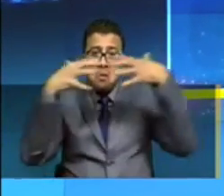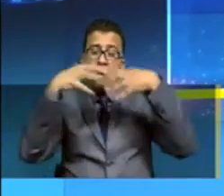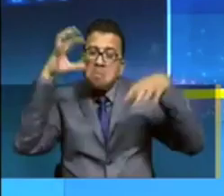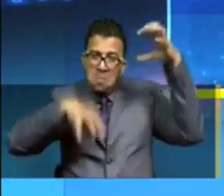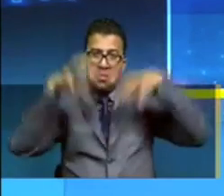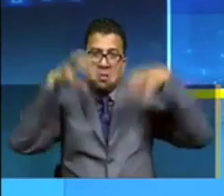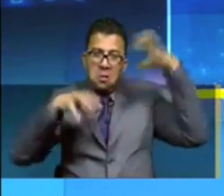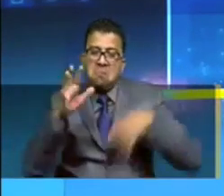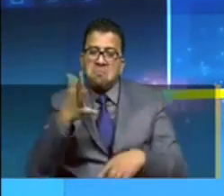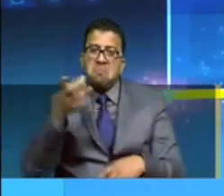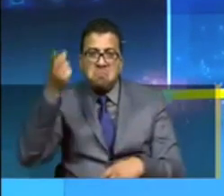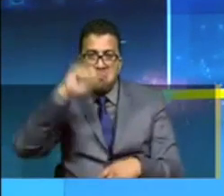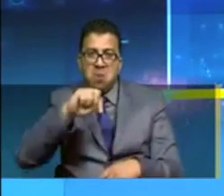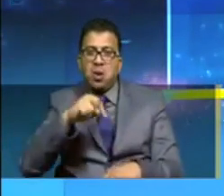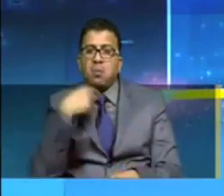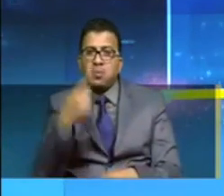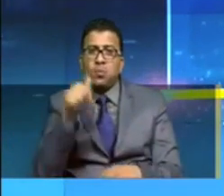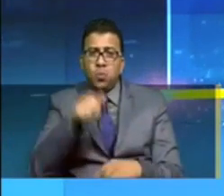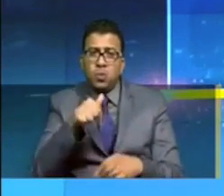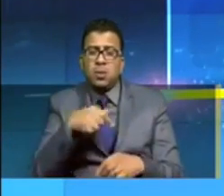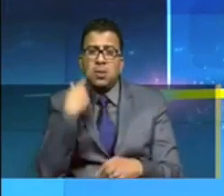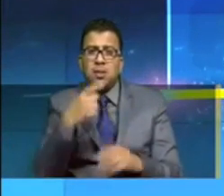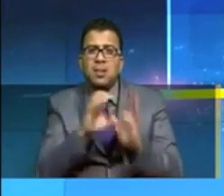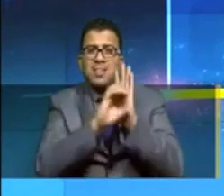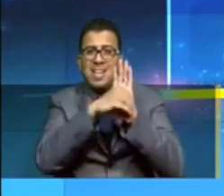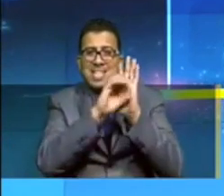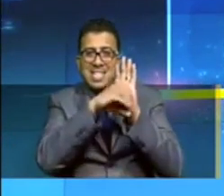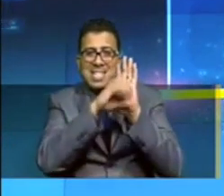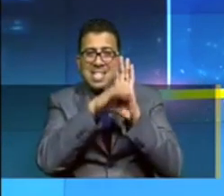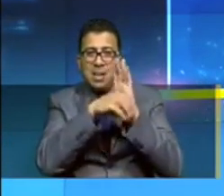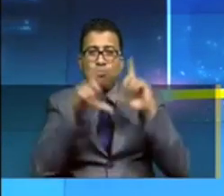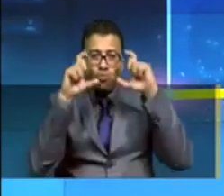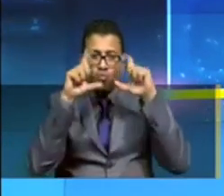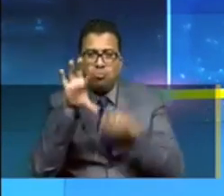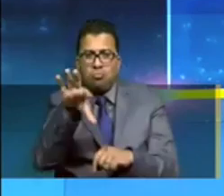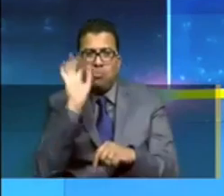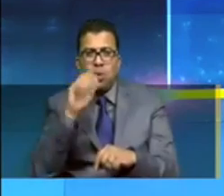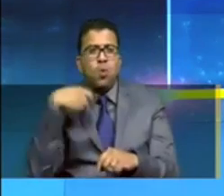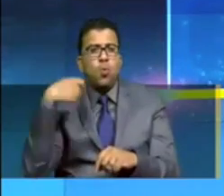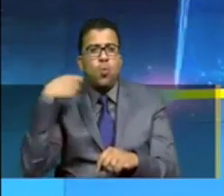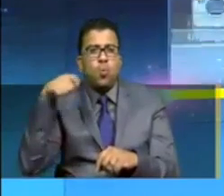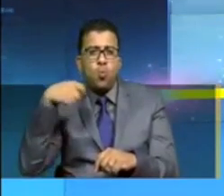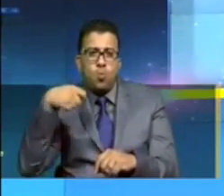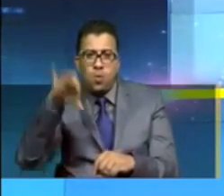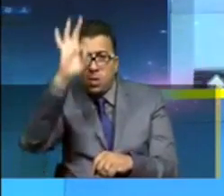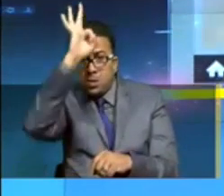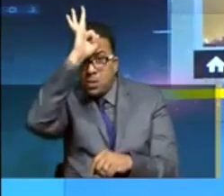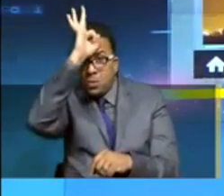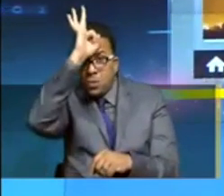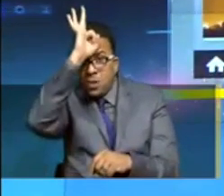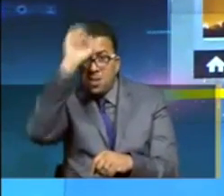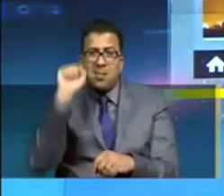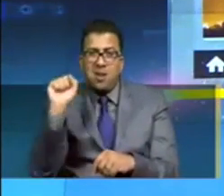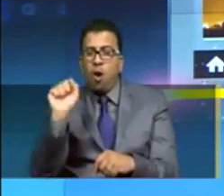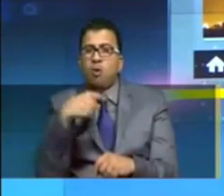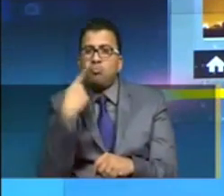لسقوط الأمطار. ننتقل إلى موقع التواصل الاجتماعي الانستغرام، وفيه اخترنا لكم صورة من حساب